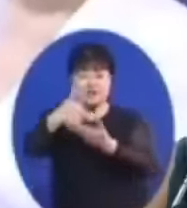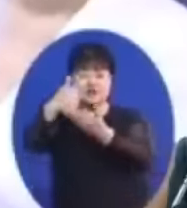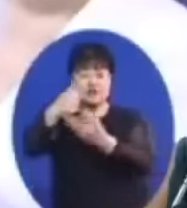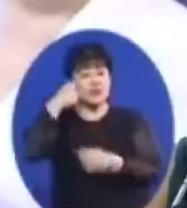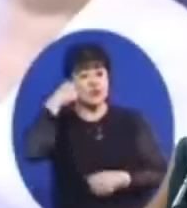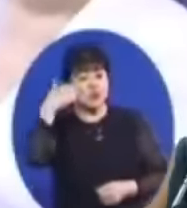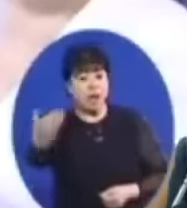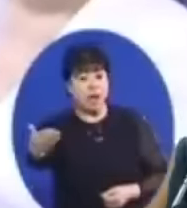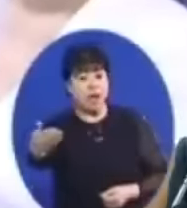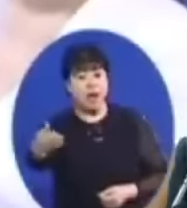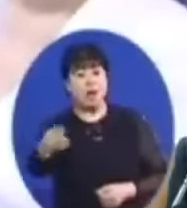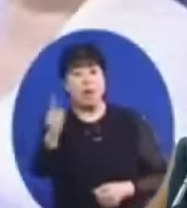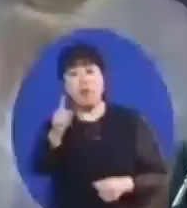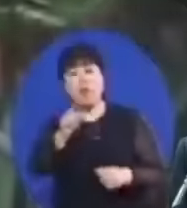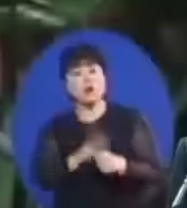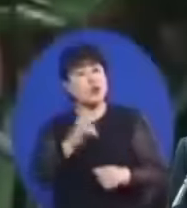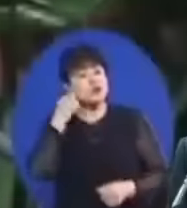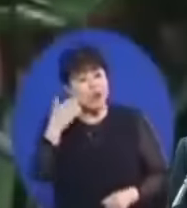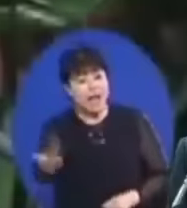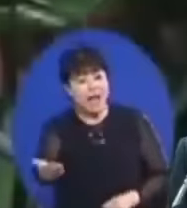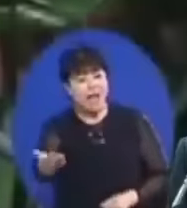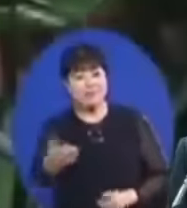질문이 그것입니다. 내가 너 뭐 해줄고?